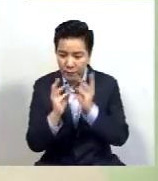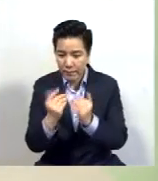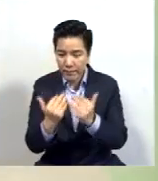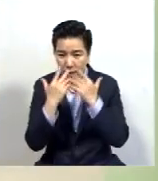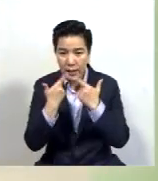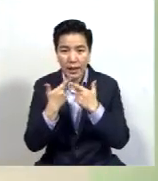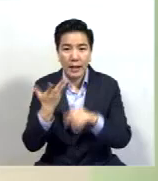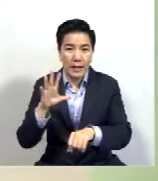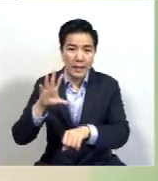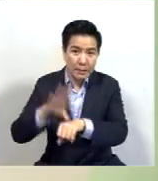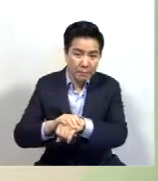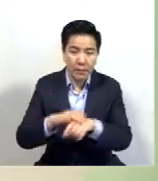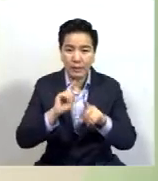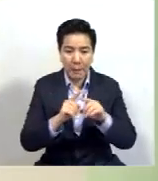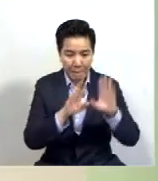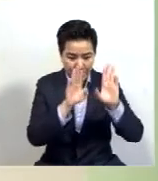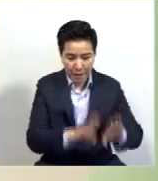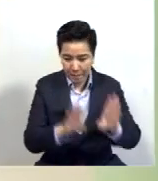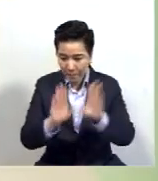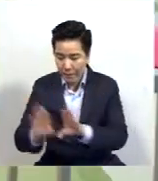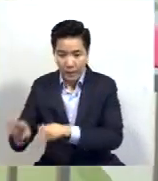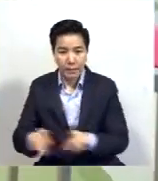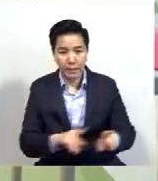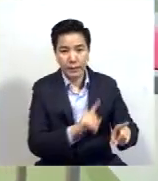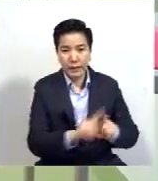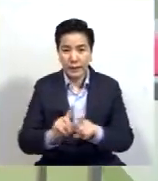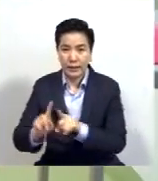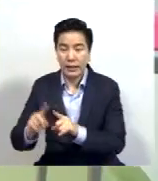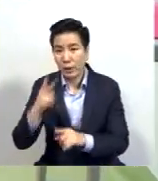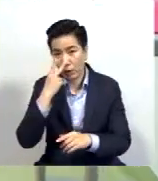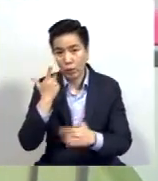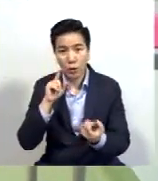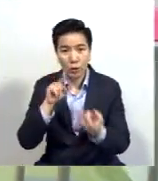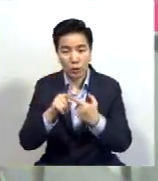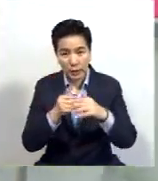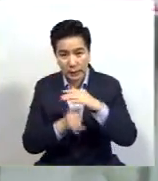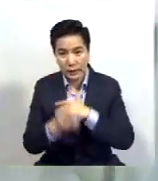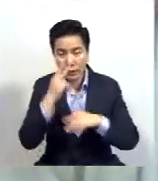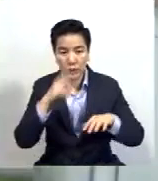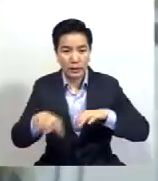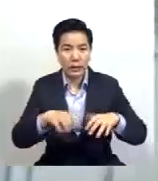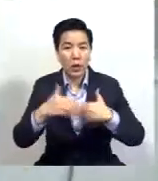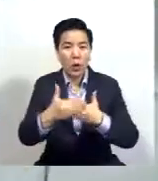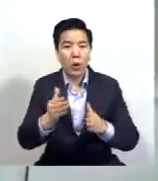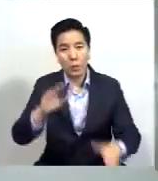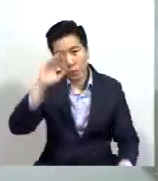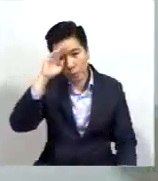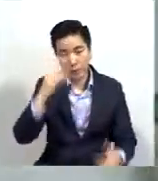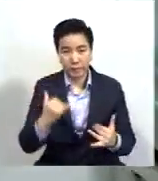การติดด้วยการสัมผัสซึ่งแต่ละประเภทก็จะแตกต่างกันนะครับผมขออนุญาตนำท่านไปดูการจัดการในหอผู้ป่วยนะครับ